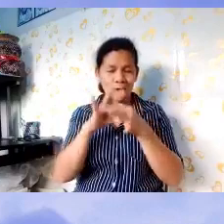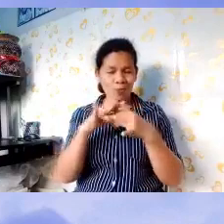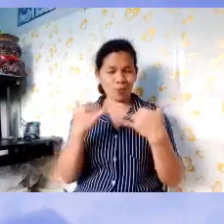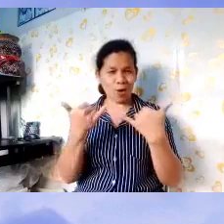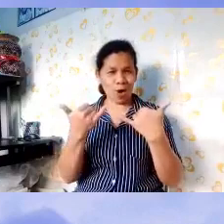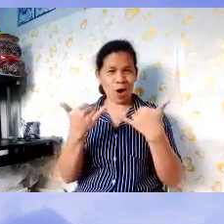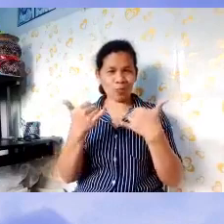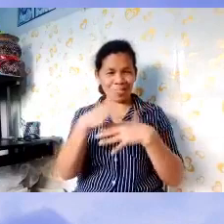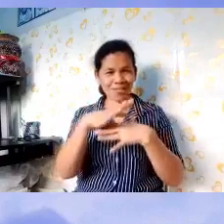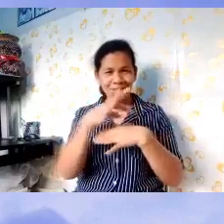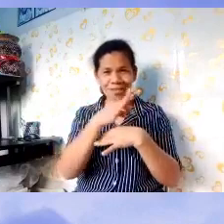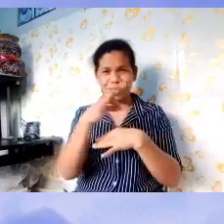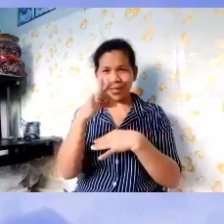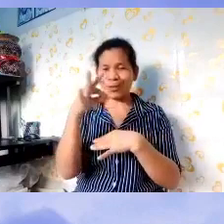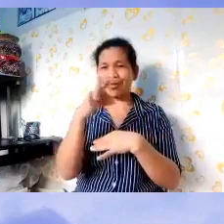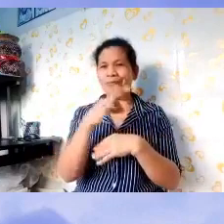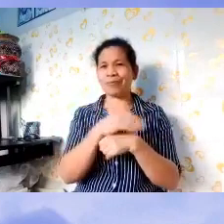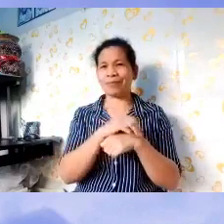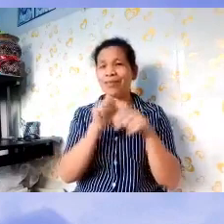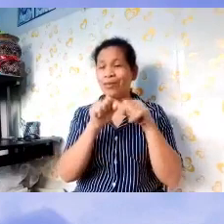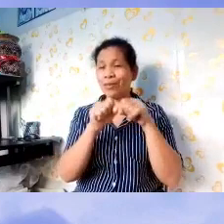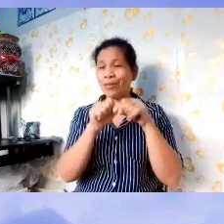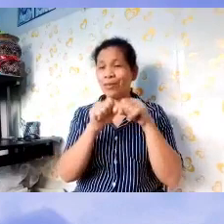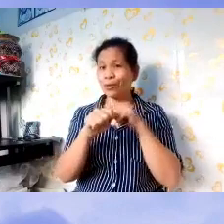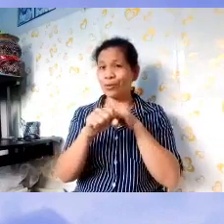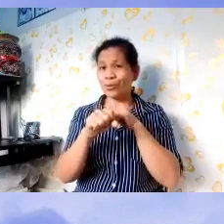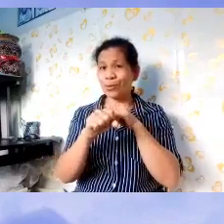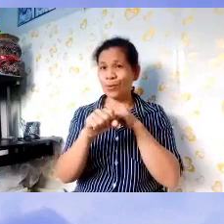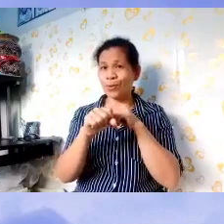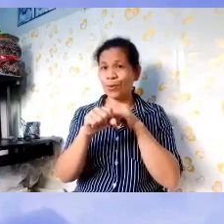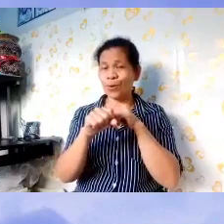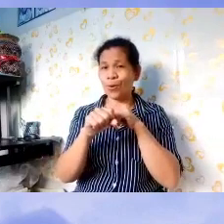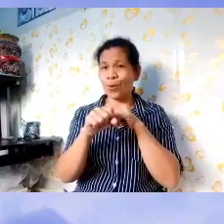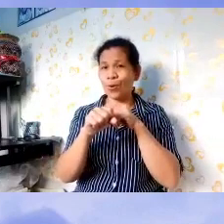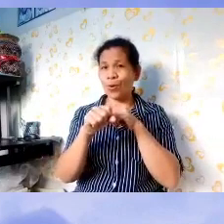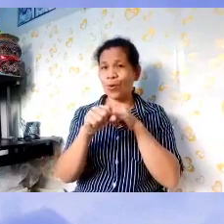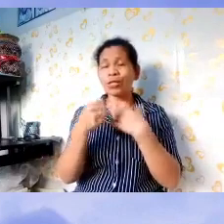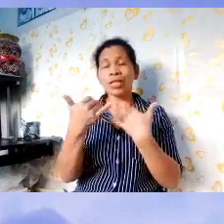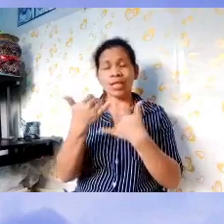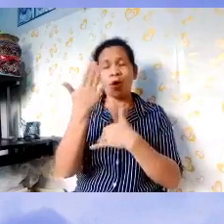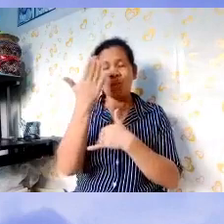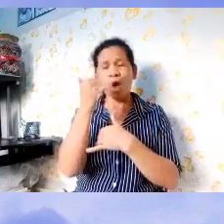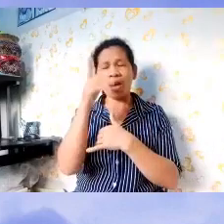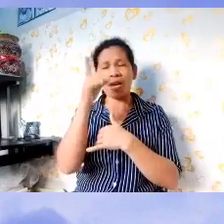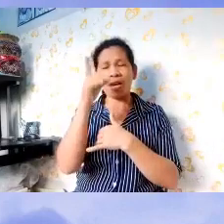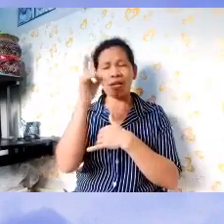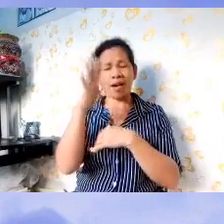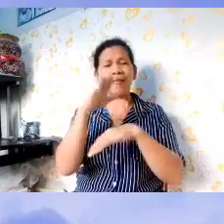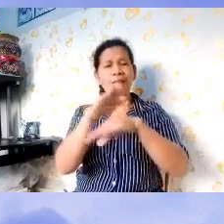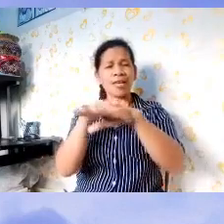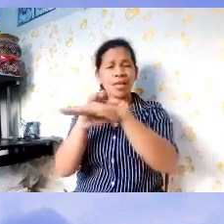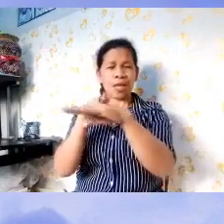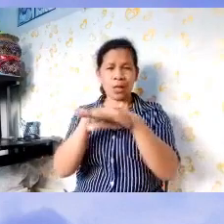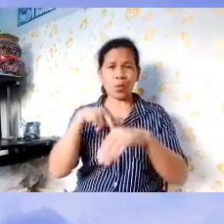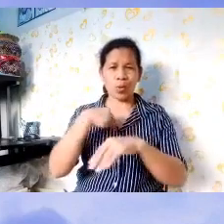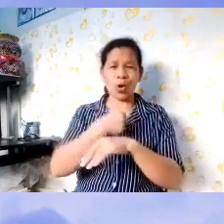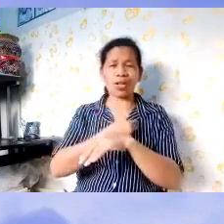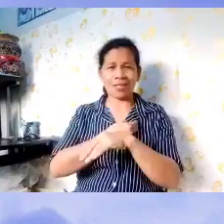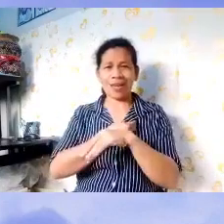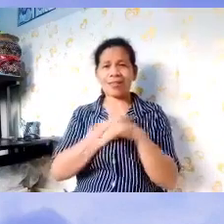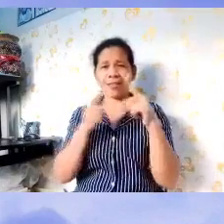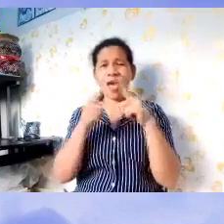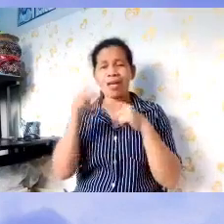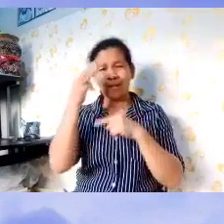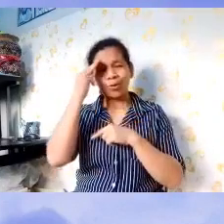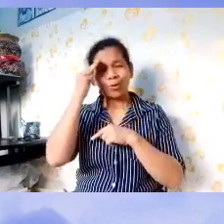kaluluwa. At yan po ang dahilan kung bakit po tayo tinawagan sa ng Diyos sa Kanya, mga kapatid. Hindi lang po gusto